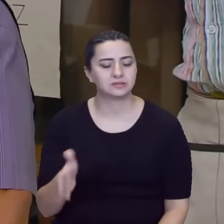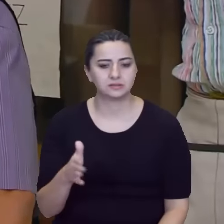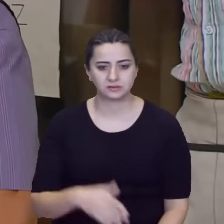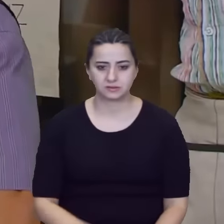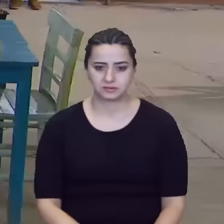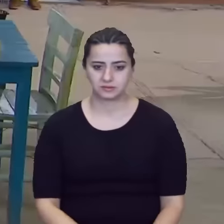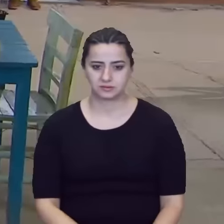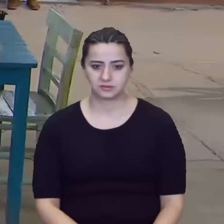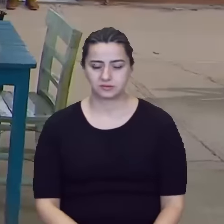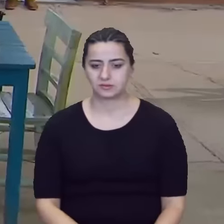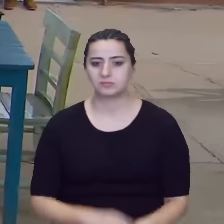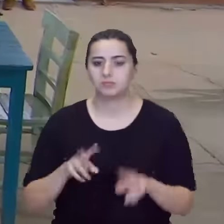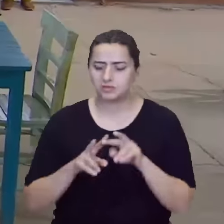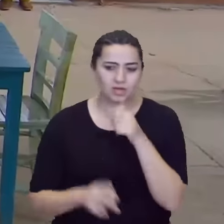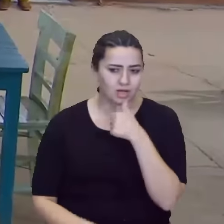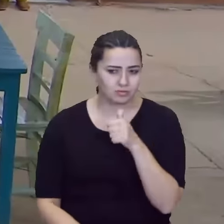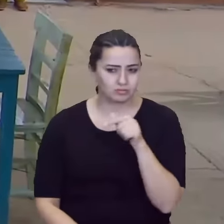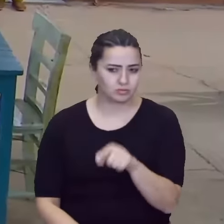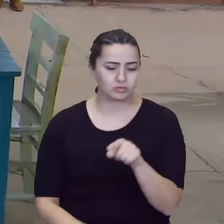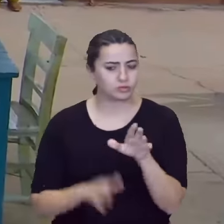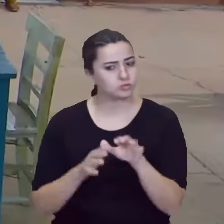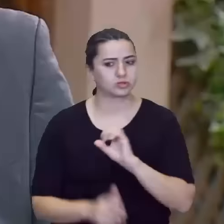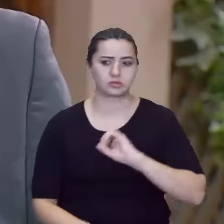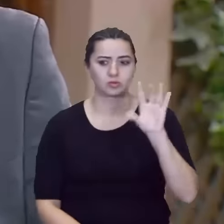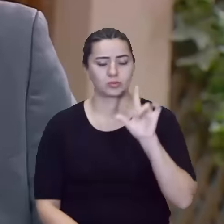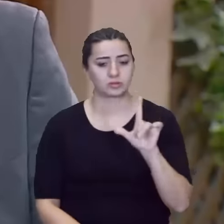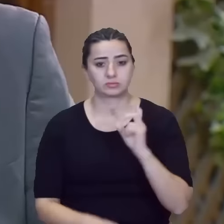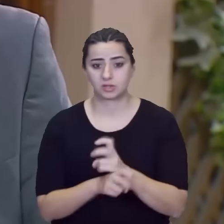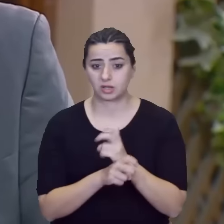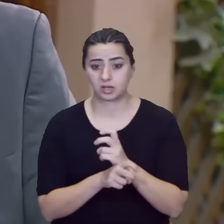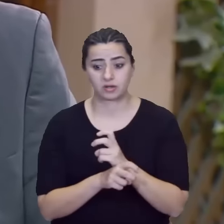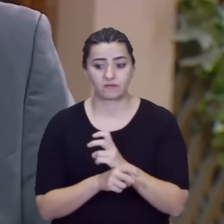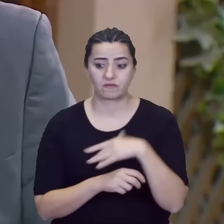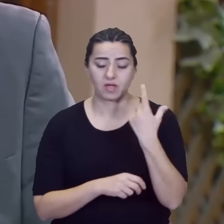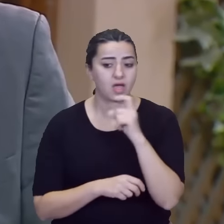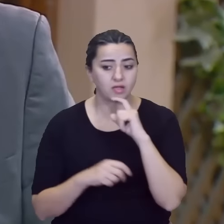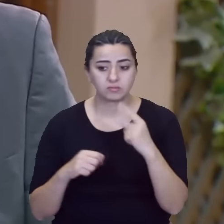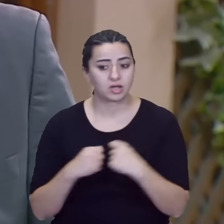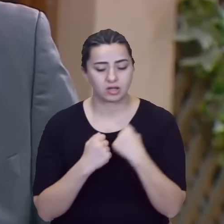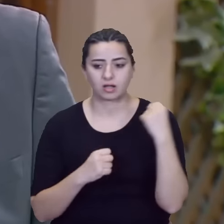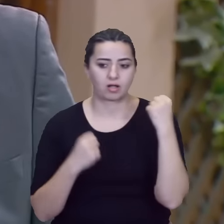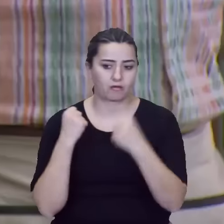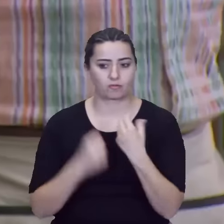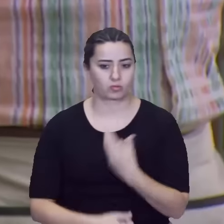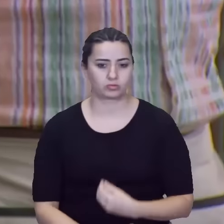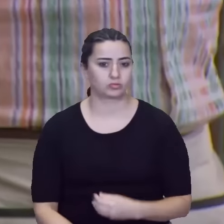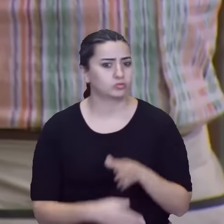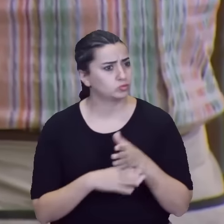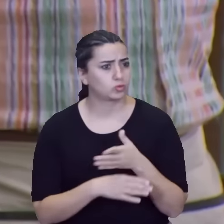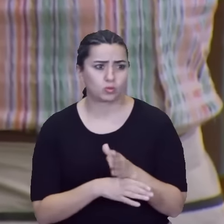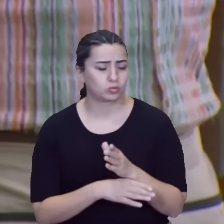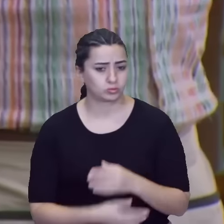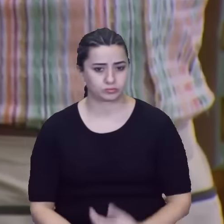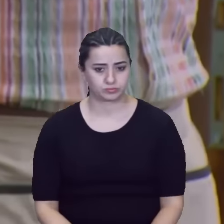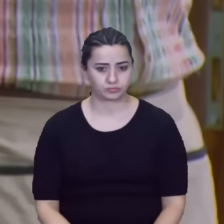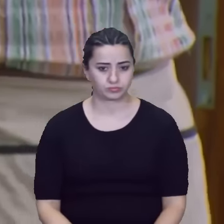terbiyesiz. Mesut abi, sen bu kuştan kurtul abi bir an önce. Başka birinin, ters bir adamın yanında bir şey söyler, kavga edersin. Doğru söylüyorsun